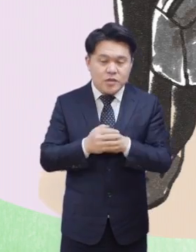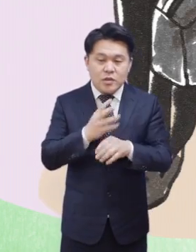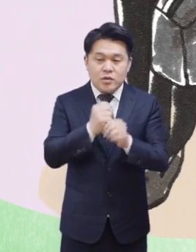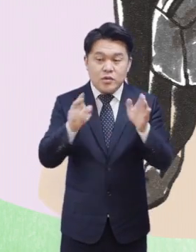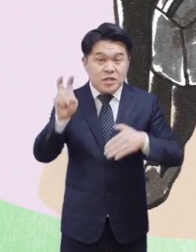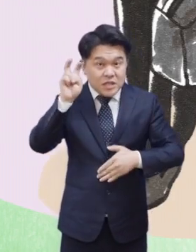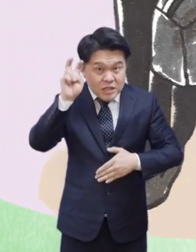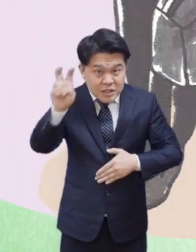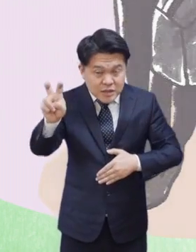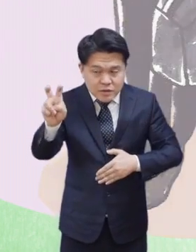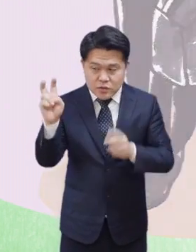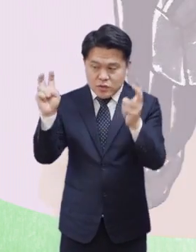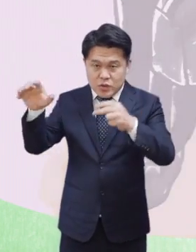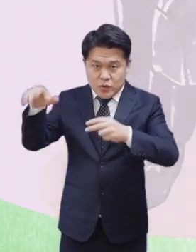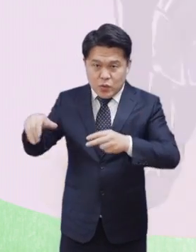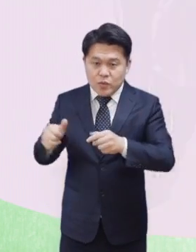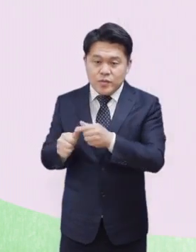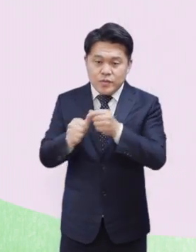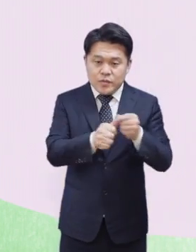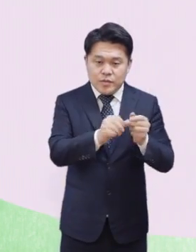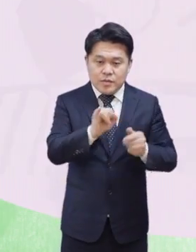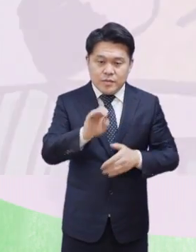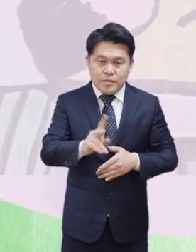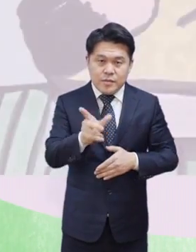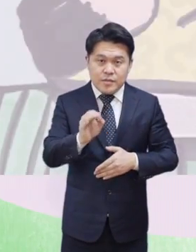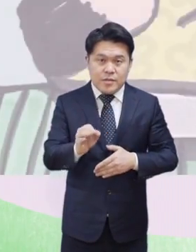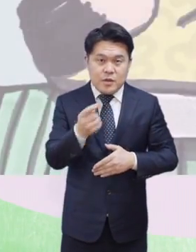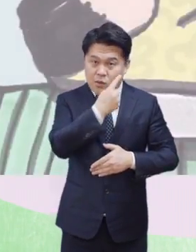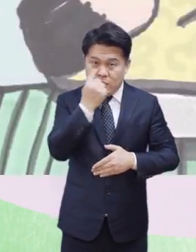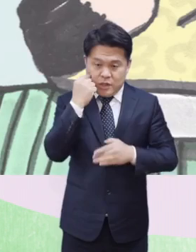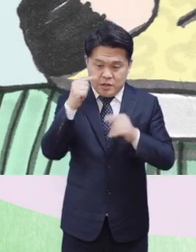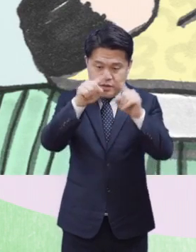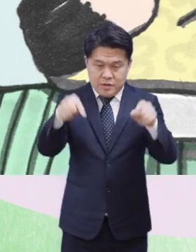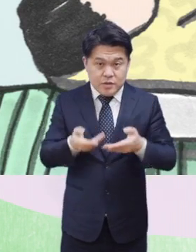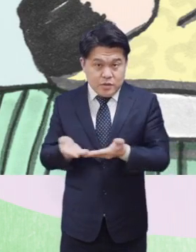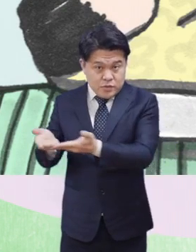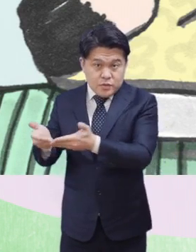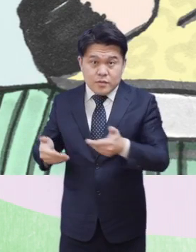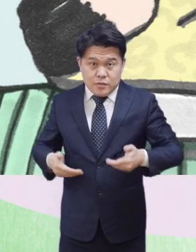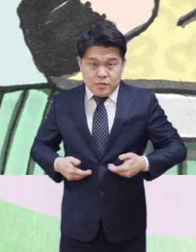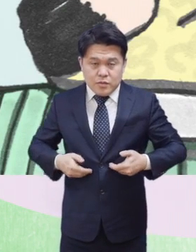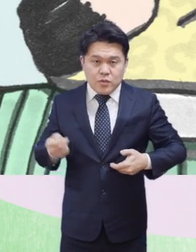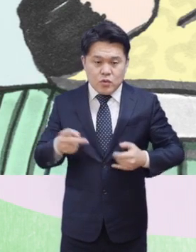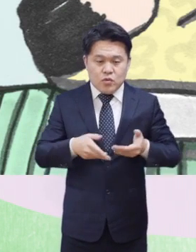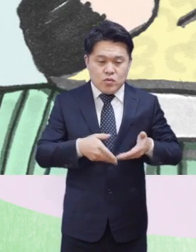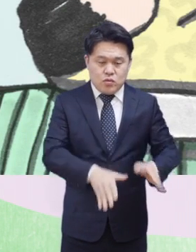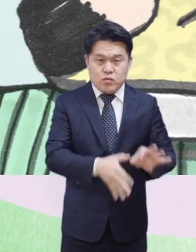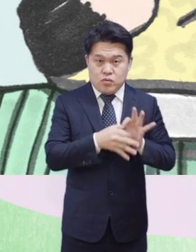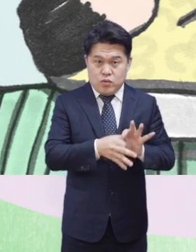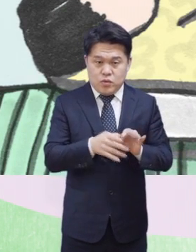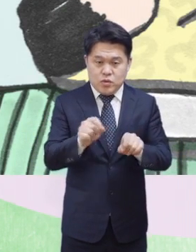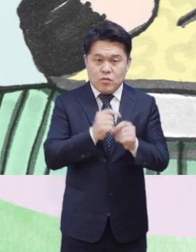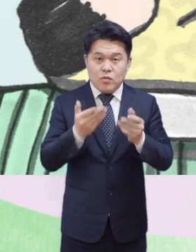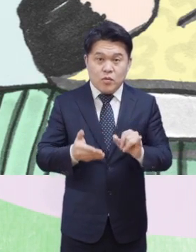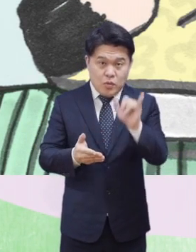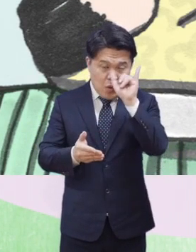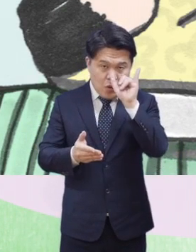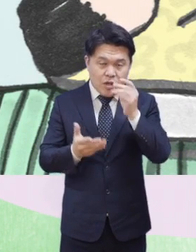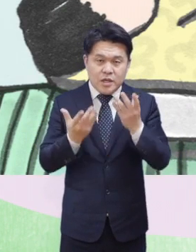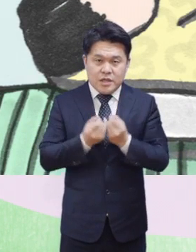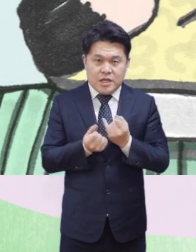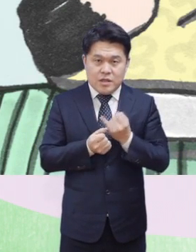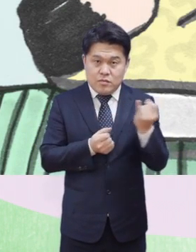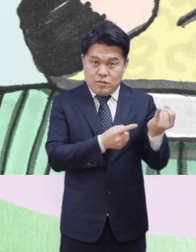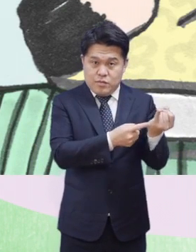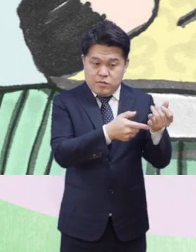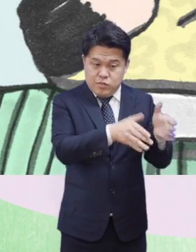입양 확인서를 내야 합니다. 마지막으로 출산과 관련한 특별 휴가도 있습니다. 남성 참여자의